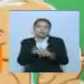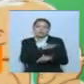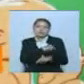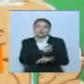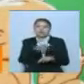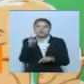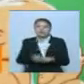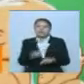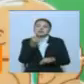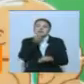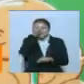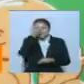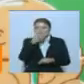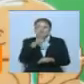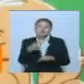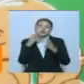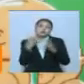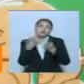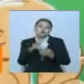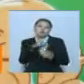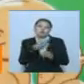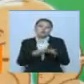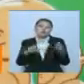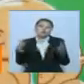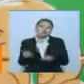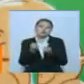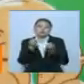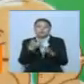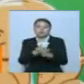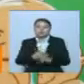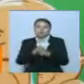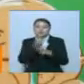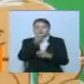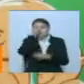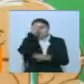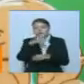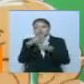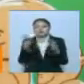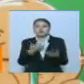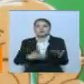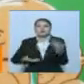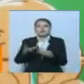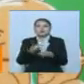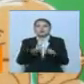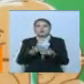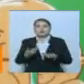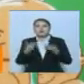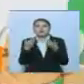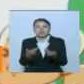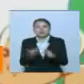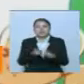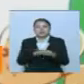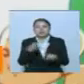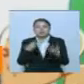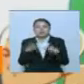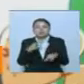медицинскому персоналу, акушеру, гинекологу, врачу. Все они мне помогли. Большое им спасибо. Желаю, чтобы в стране увеличилась демография и на